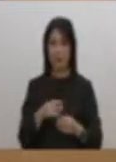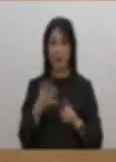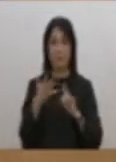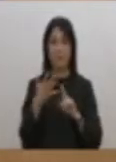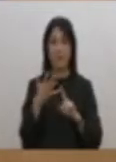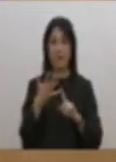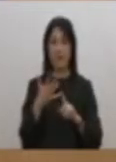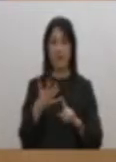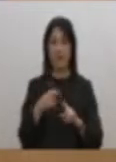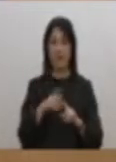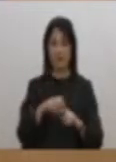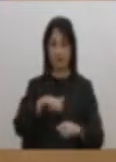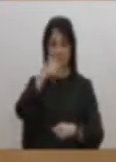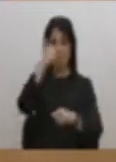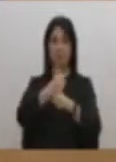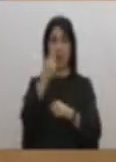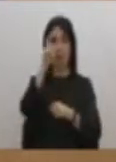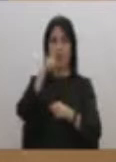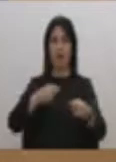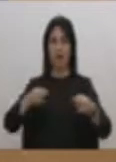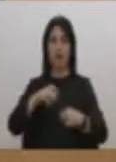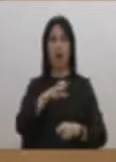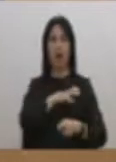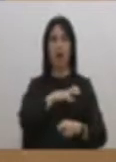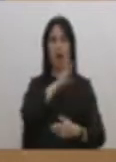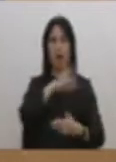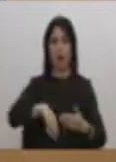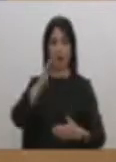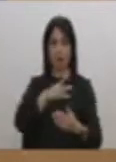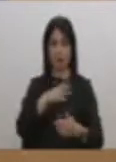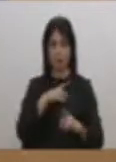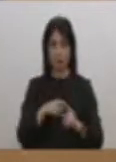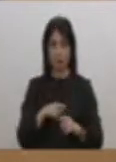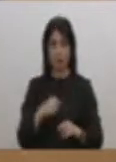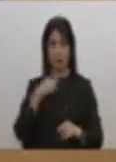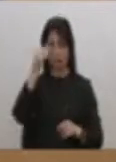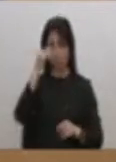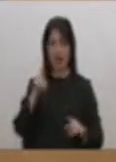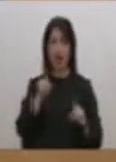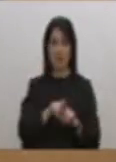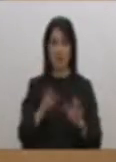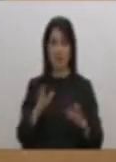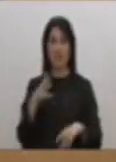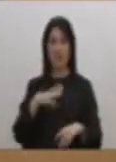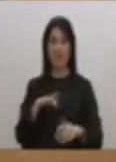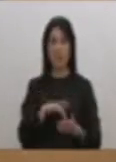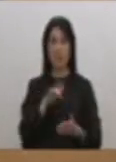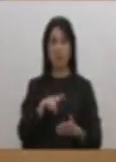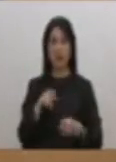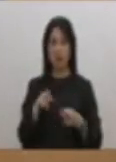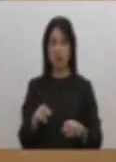პუნქტი არის ბელადი ნუგმართავთო, ანუ დეოლიგარქიზაცია. Ჩემი აზრით ესეც ასე თუ ისე საქართველოს